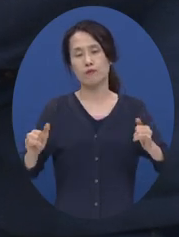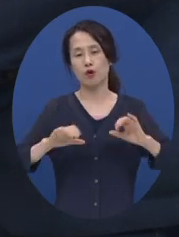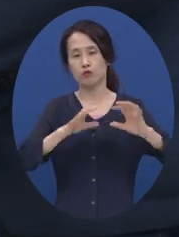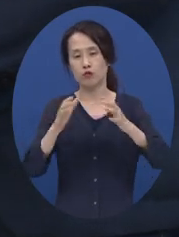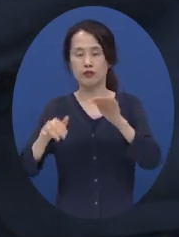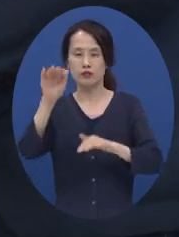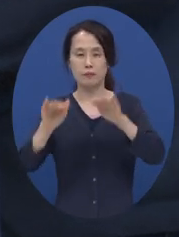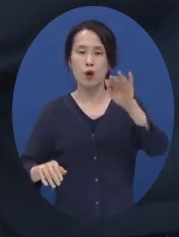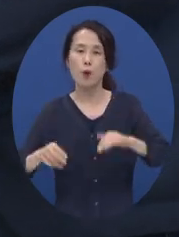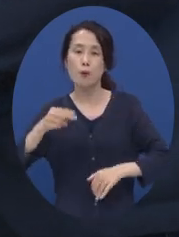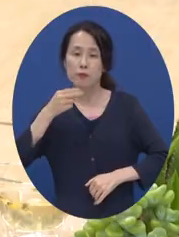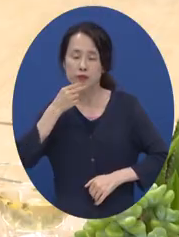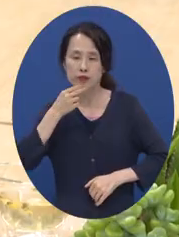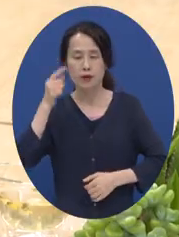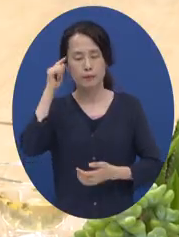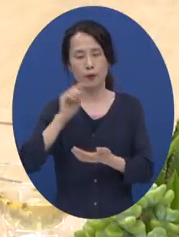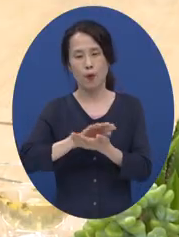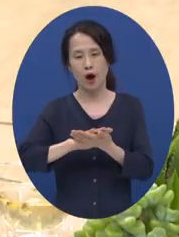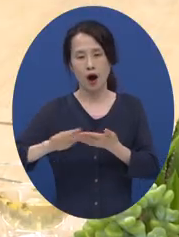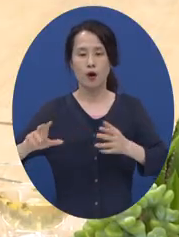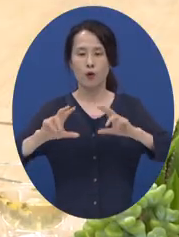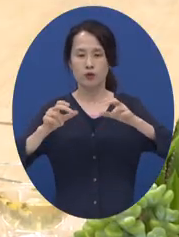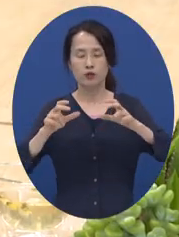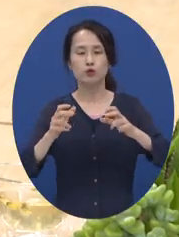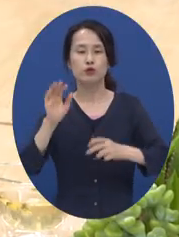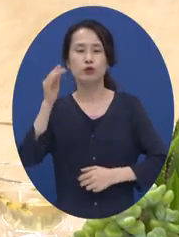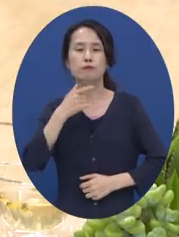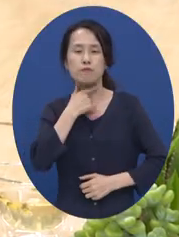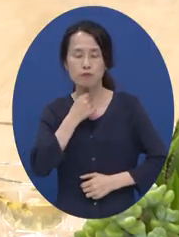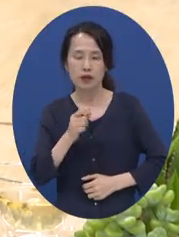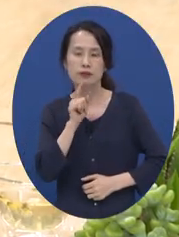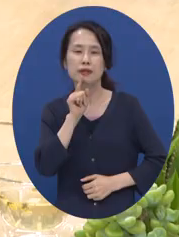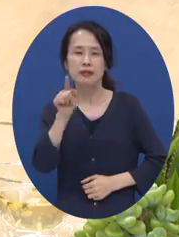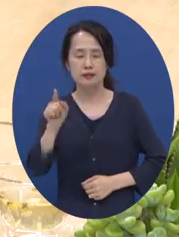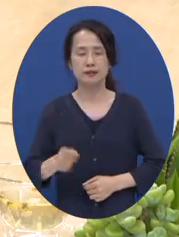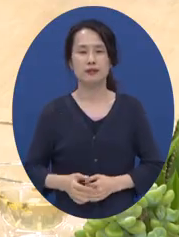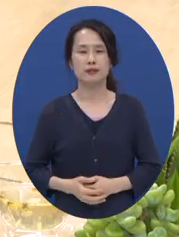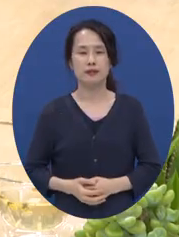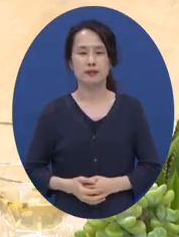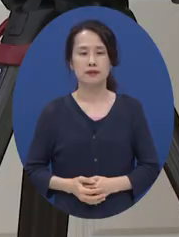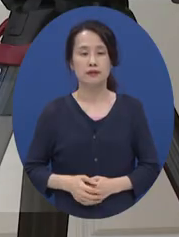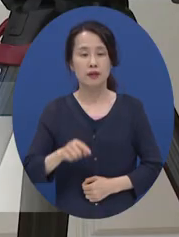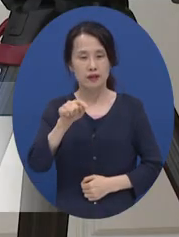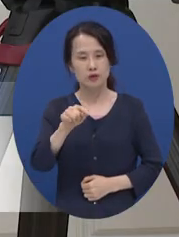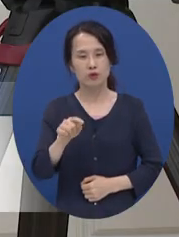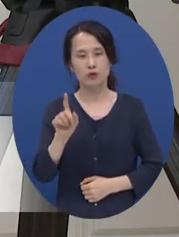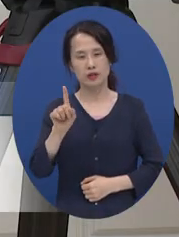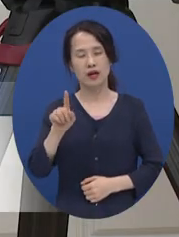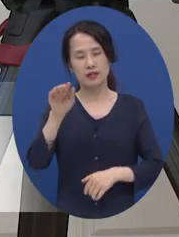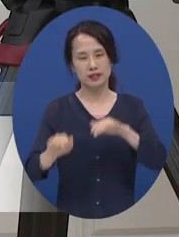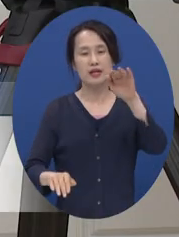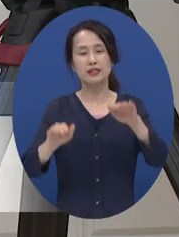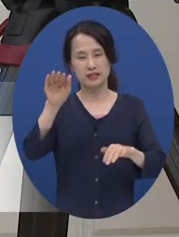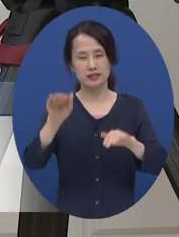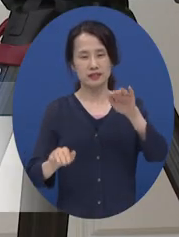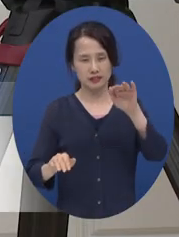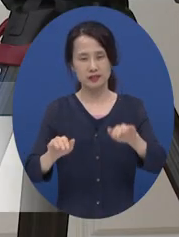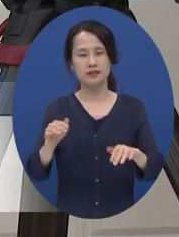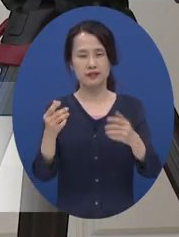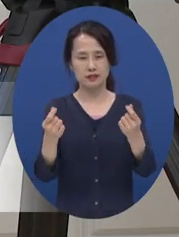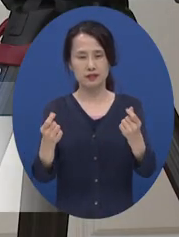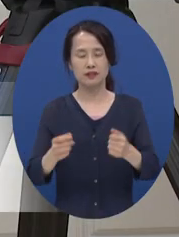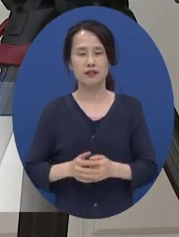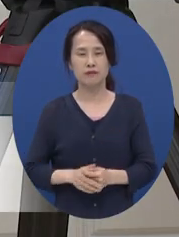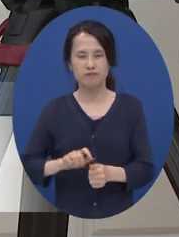인간도 국적이나 인종에 따라 차별받지 않는 평화로운 지구가 됐으면 좋겠다고 말했습니다. 이것도 하나의 또